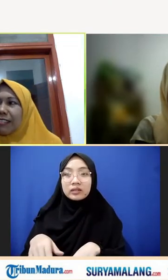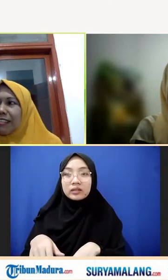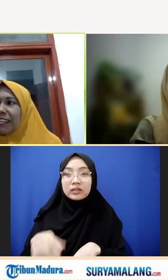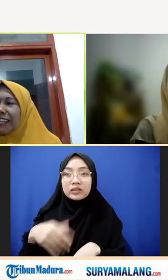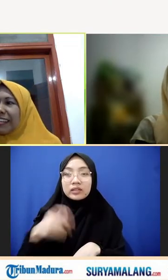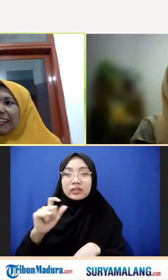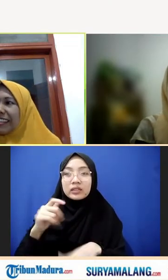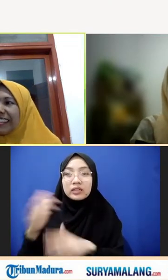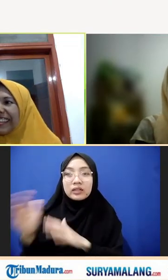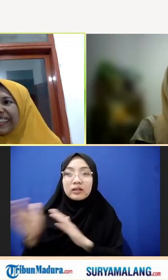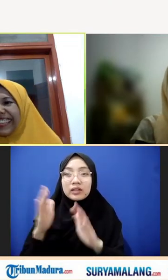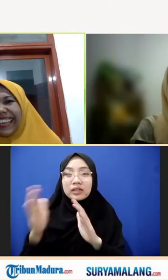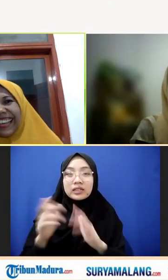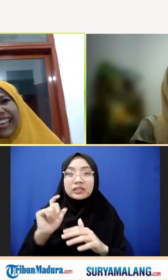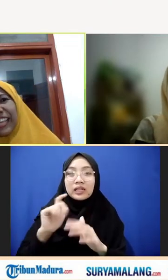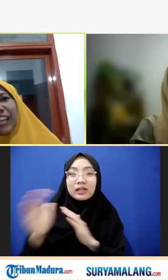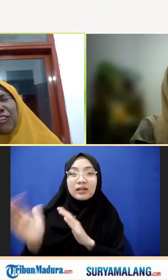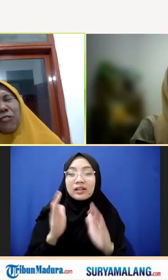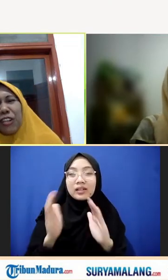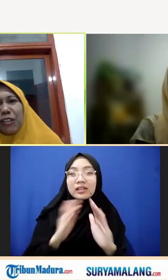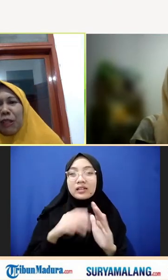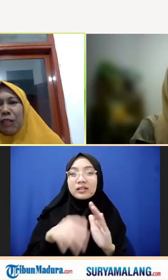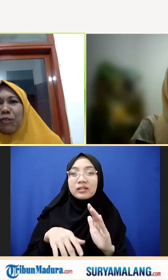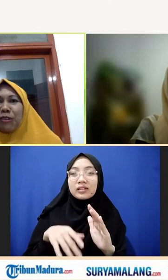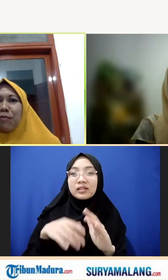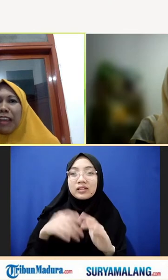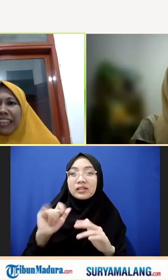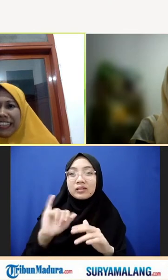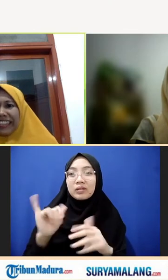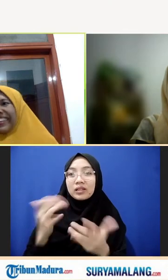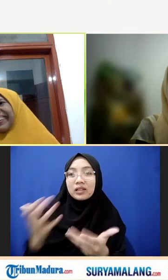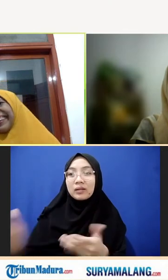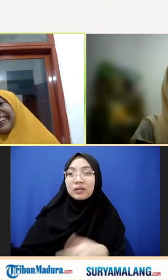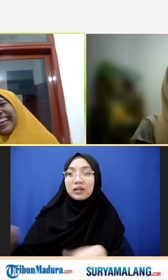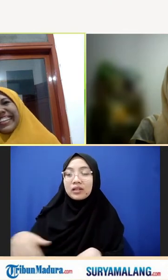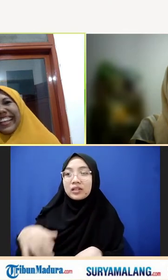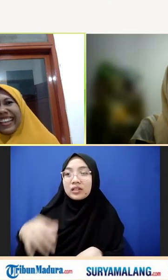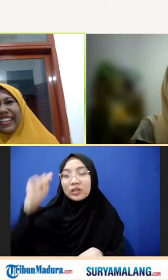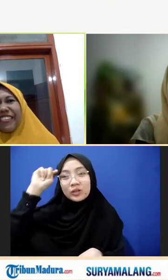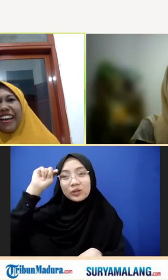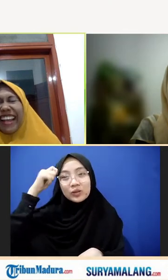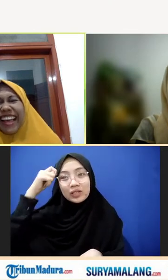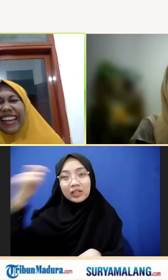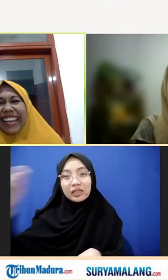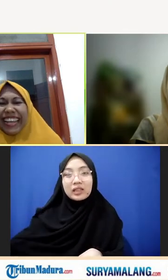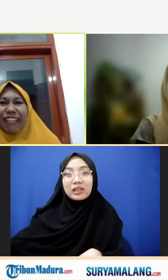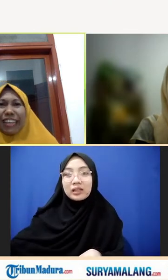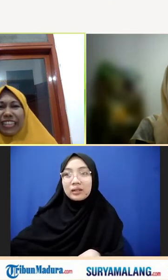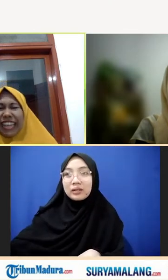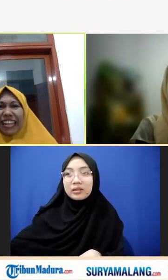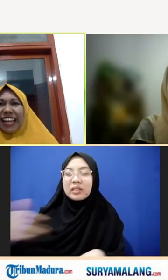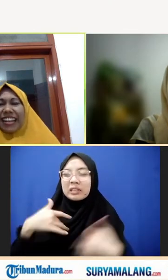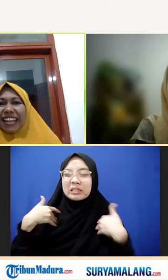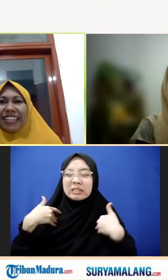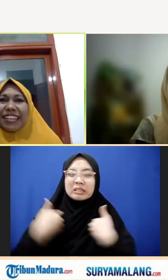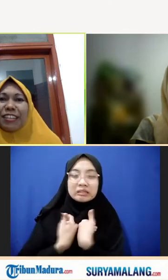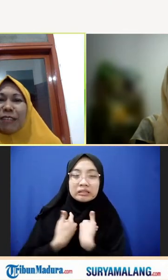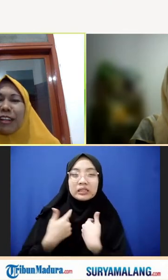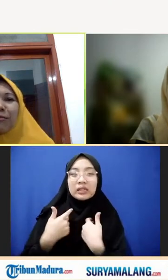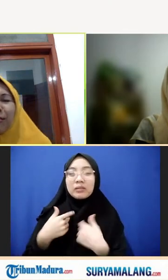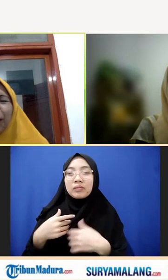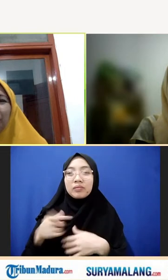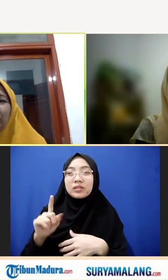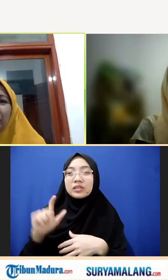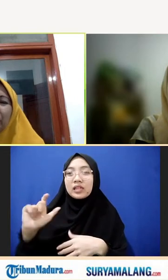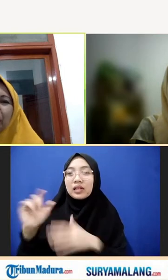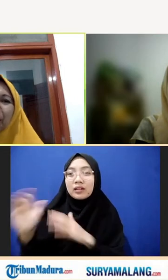Bu, caranya? Iya, sulit. Sulit banget. Saya aja kewalahan. Cara ngarahinnya gimana,